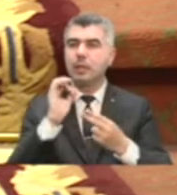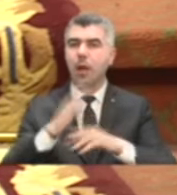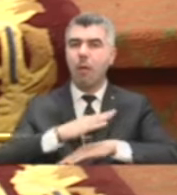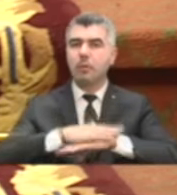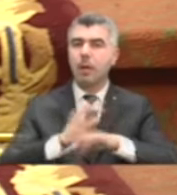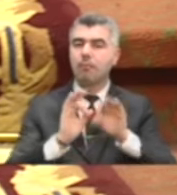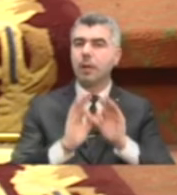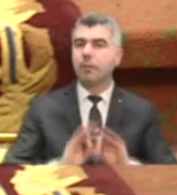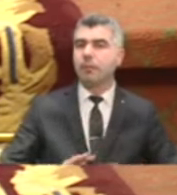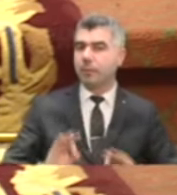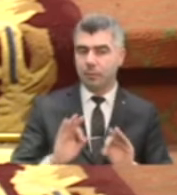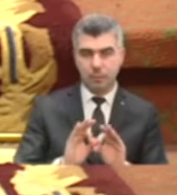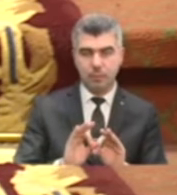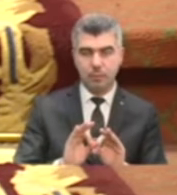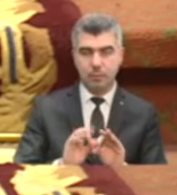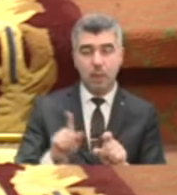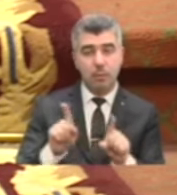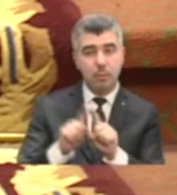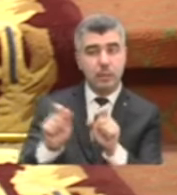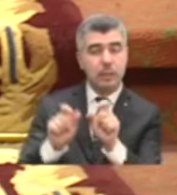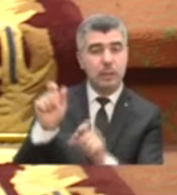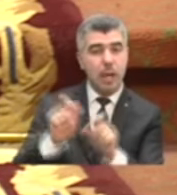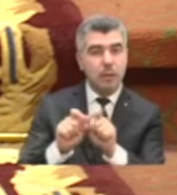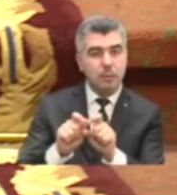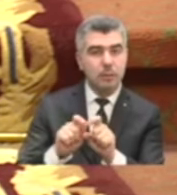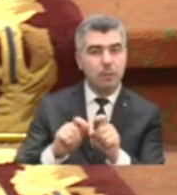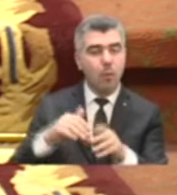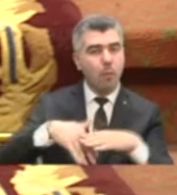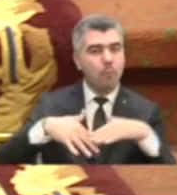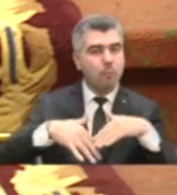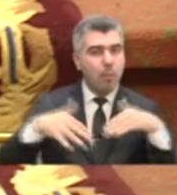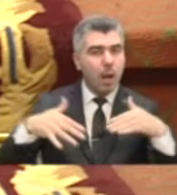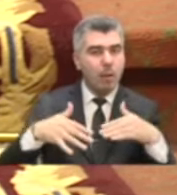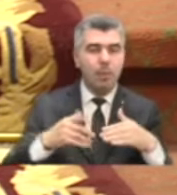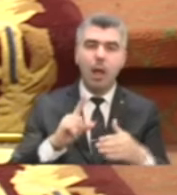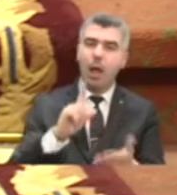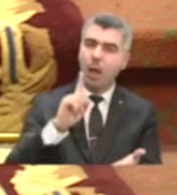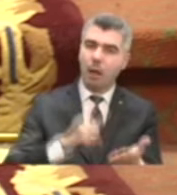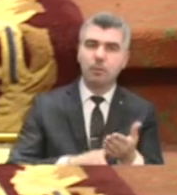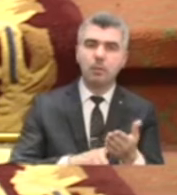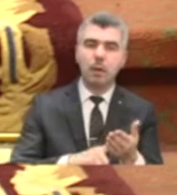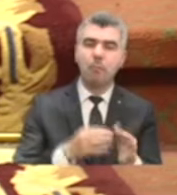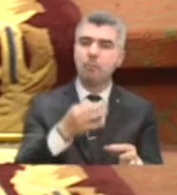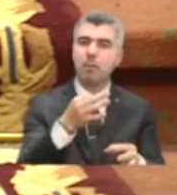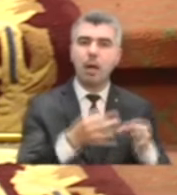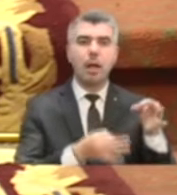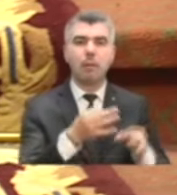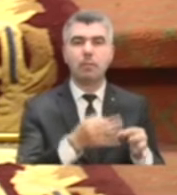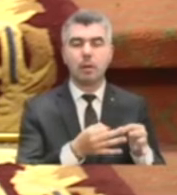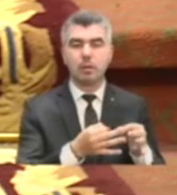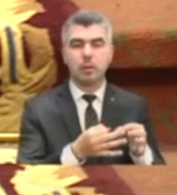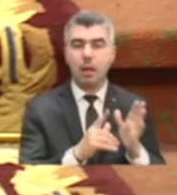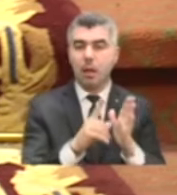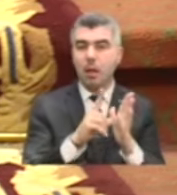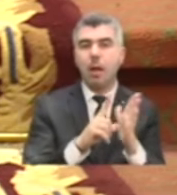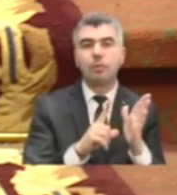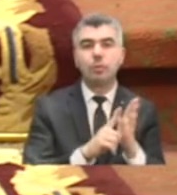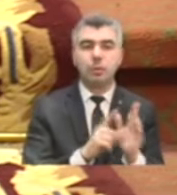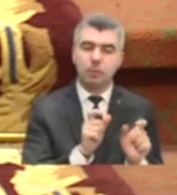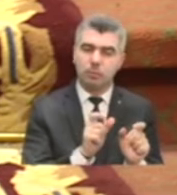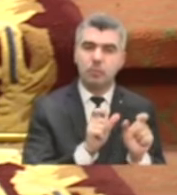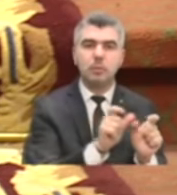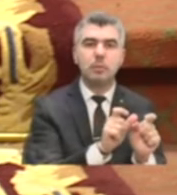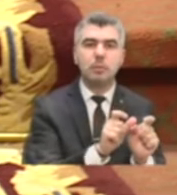أن للمواطنات والمواطنين وحتى للنواب والنائبات الحق للجوء للقضاء، حيث إن القانون الجنائي يعاقب على